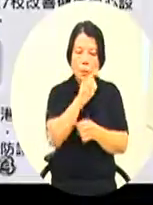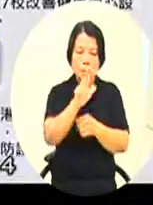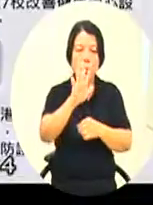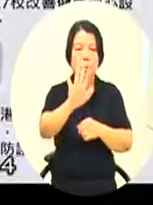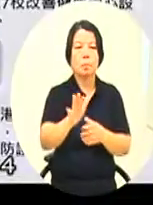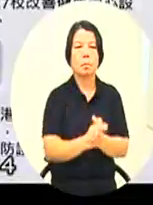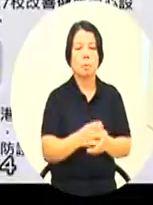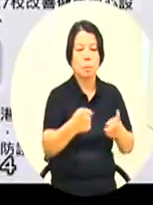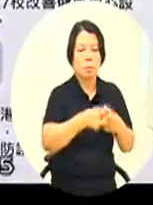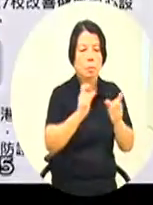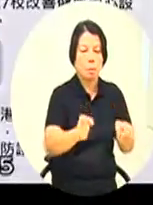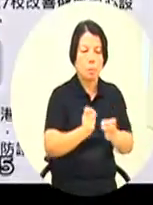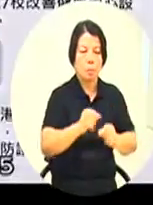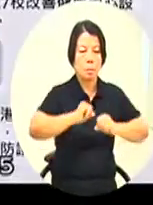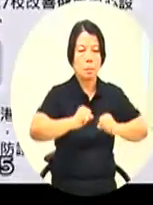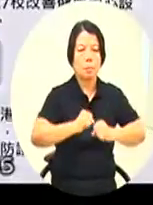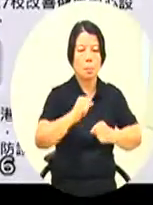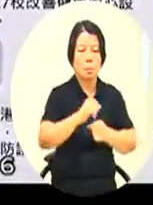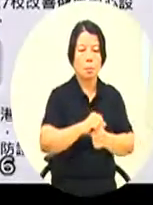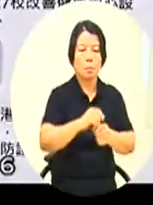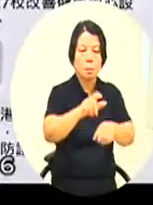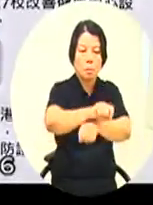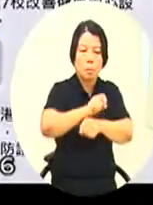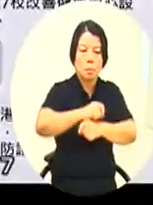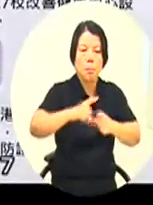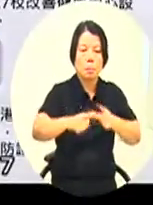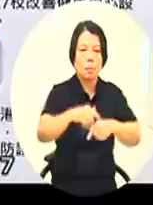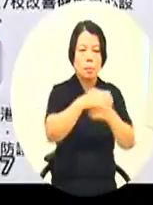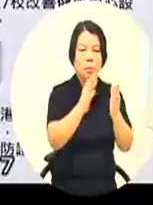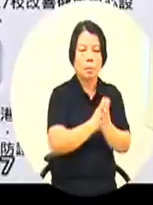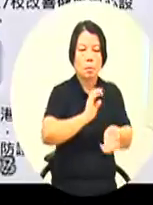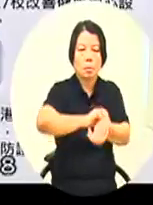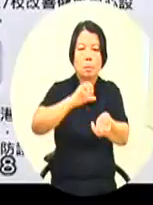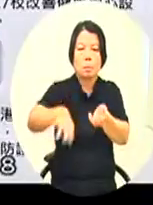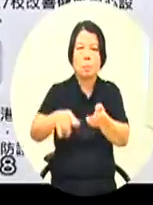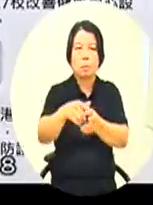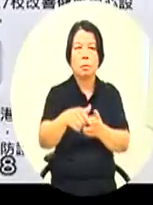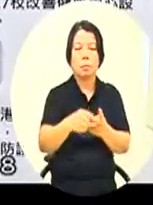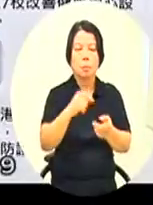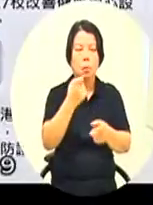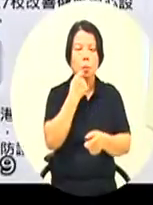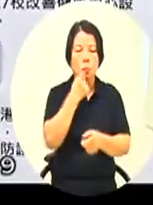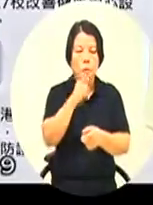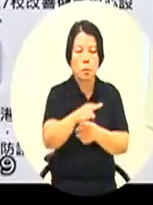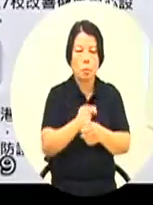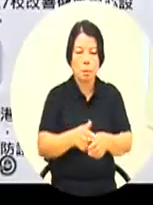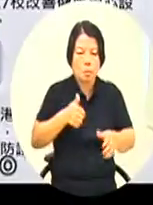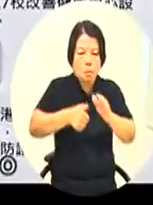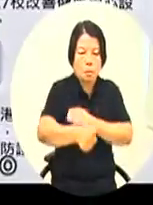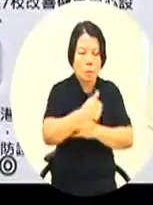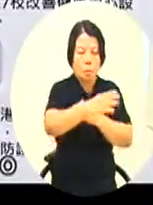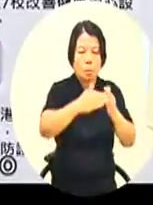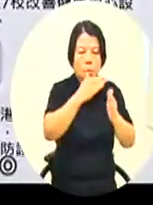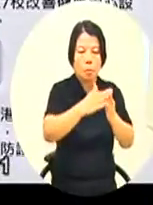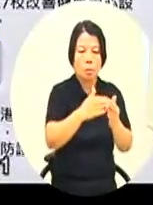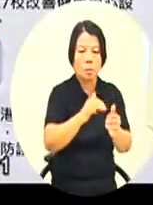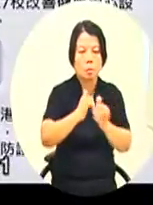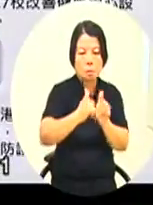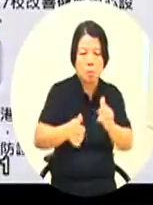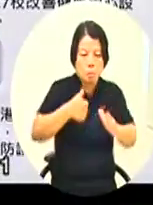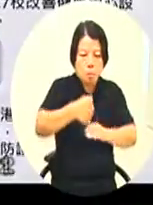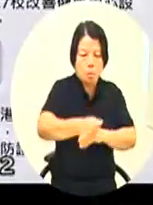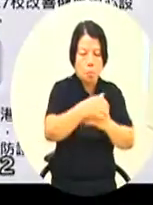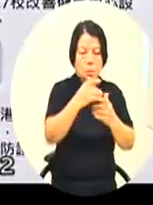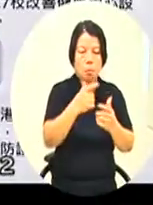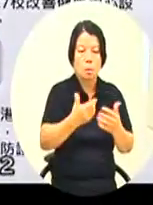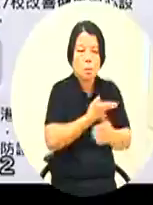港健康学员特别要感谢那个小港医院的侯院长跟他的团队，愿意走入学校、走入社区，使得这个健康